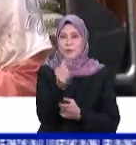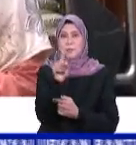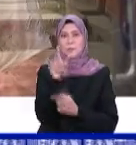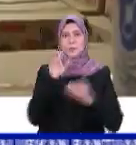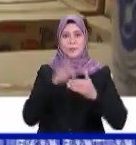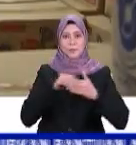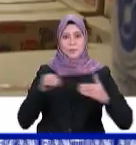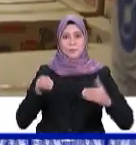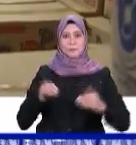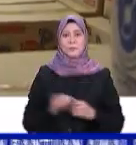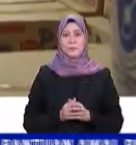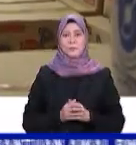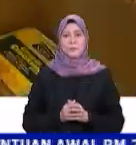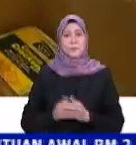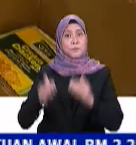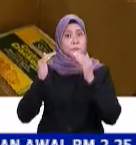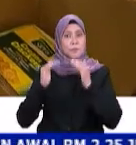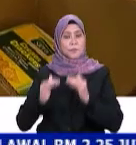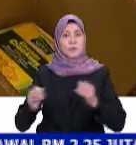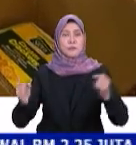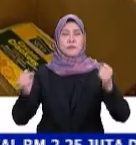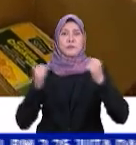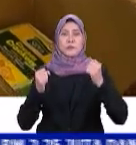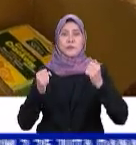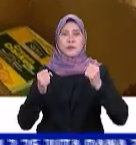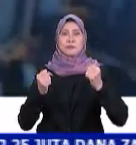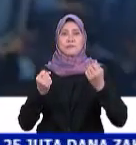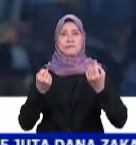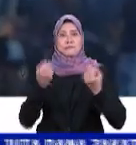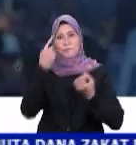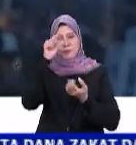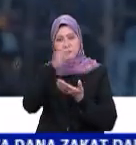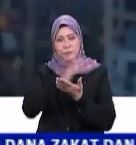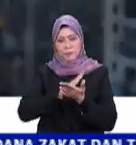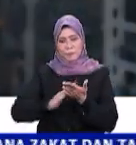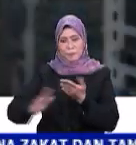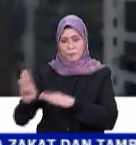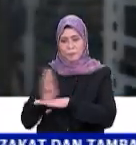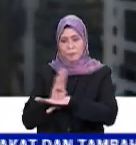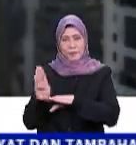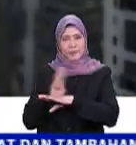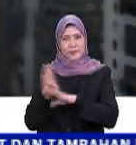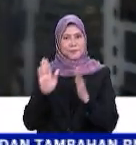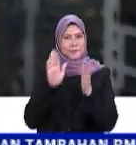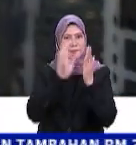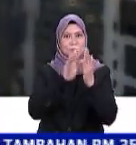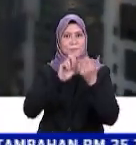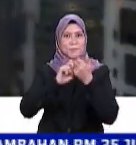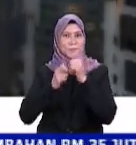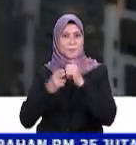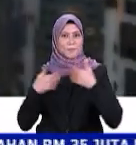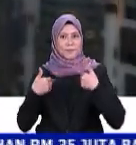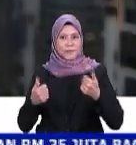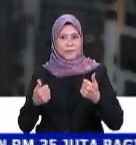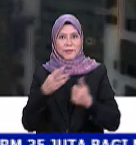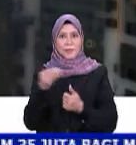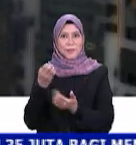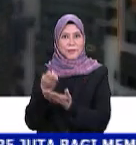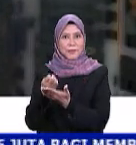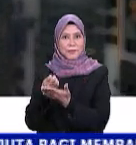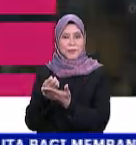RM100. Kemudian, bagi memperkukuh daya tahan dan sektor perniagaan mendepani krisis kesihatan dan